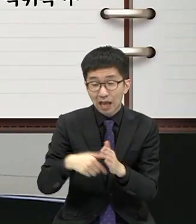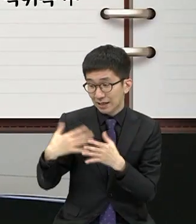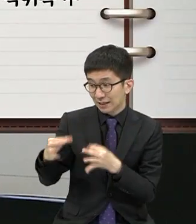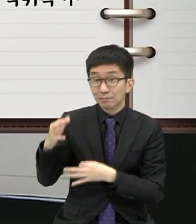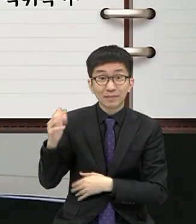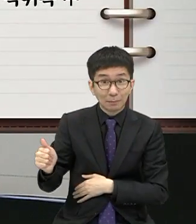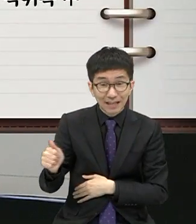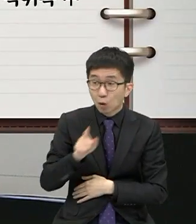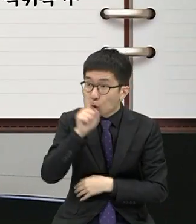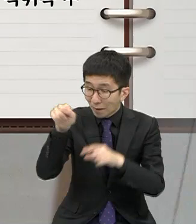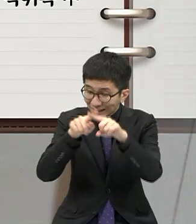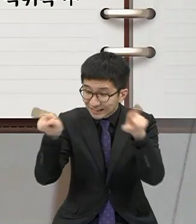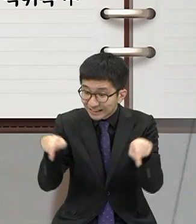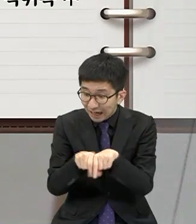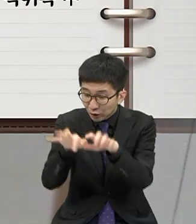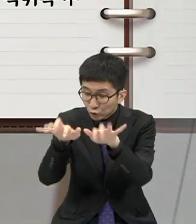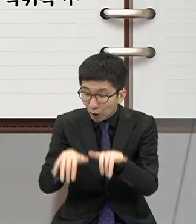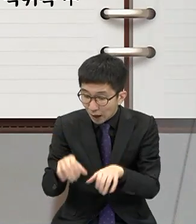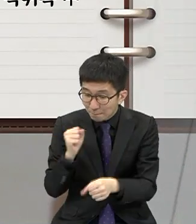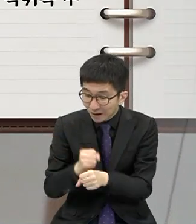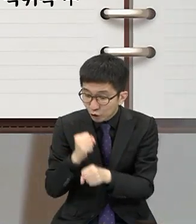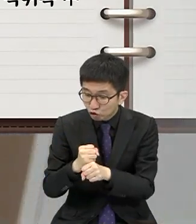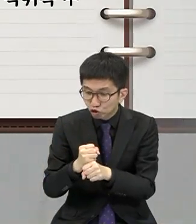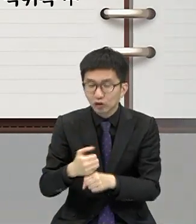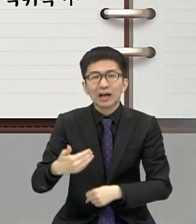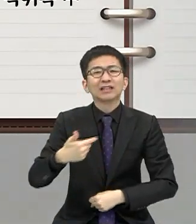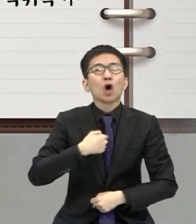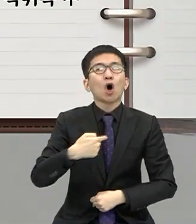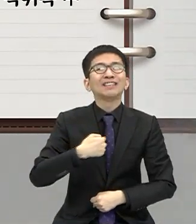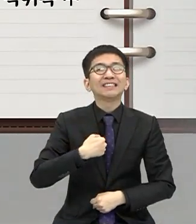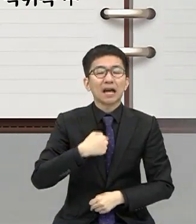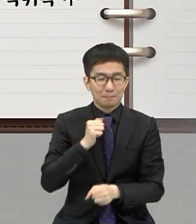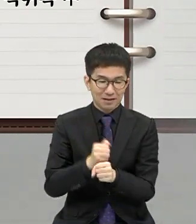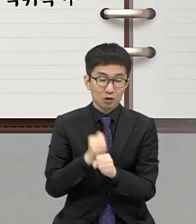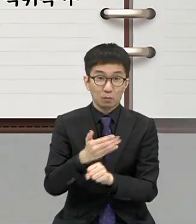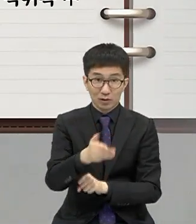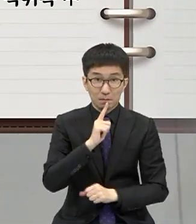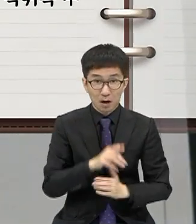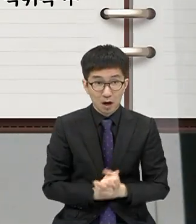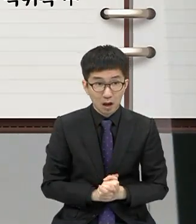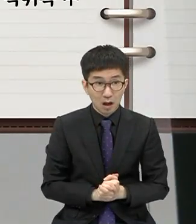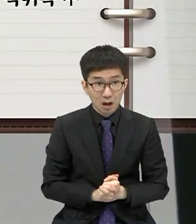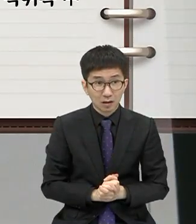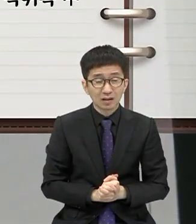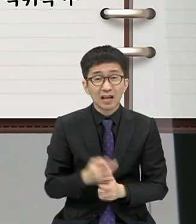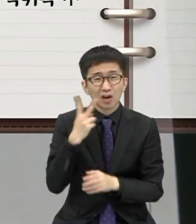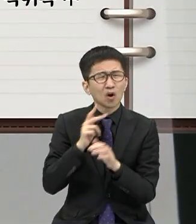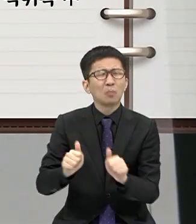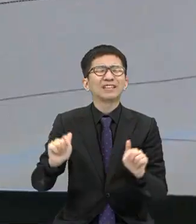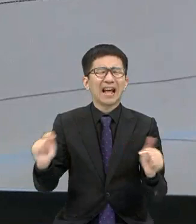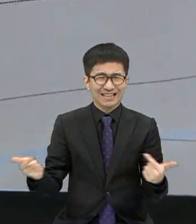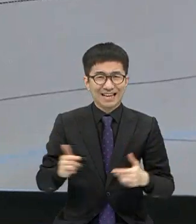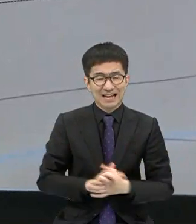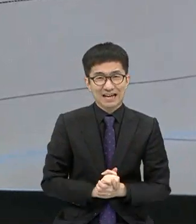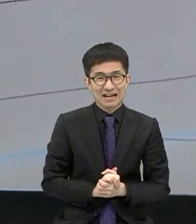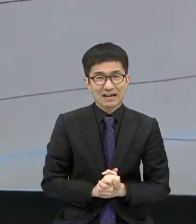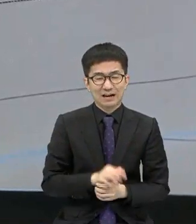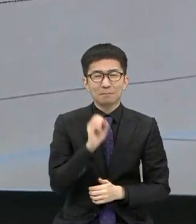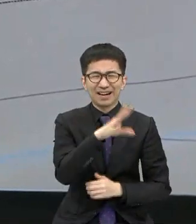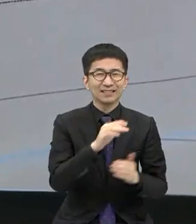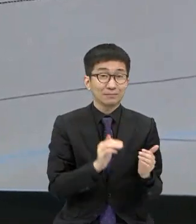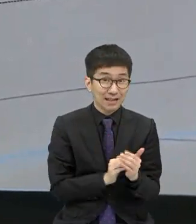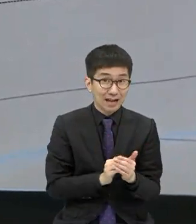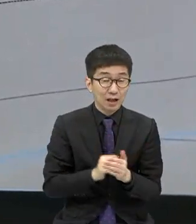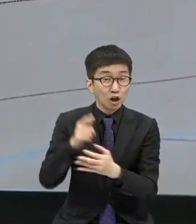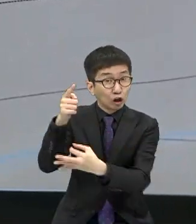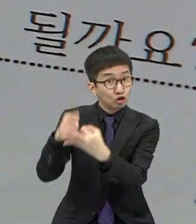고발장 초안은 저희가 일단 만들어서 보내겠다는 대목이 나오는데 제보자가 검찰은 아니라는 겁니다.